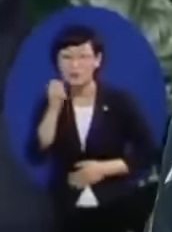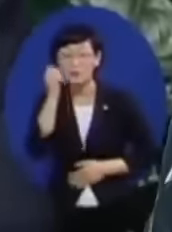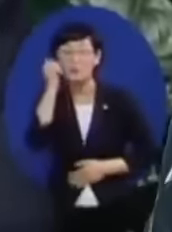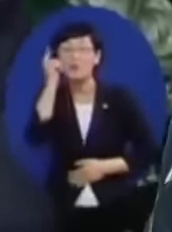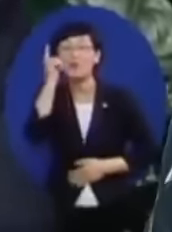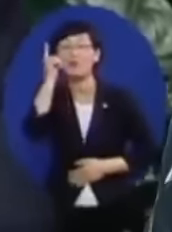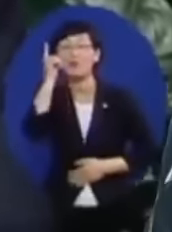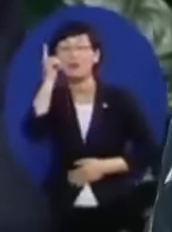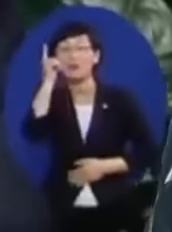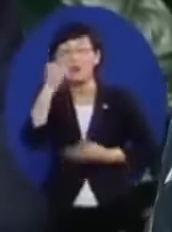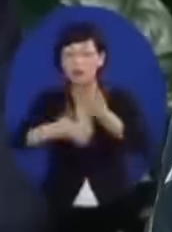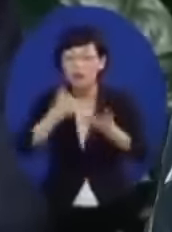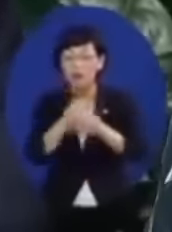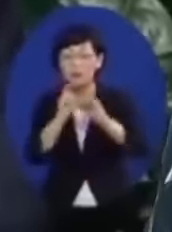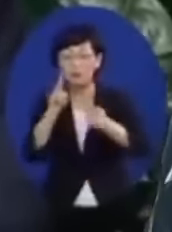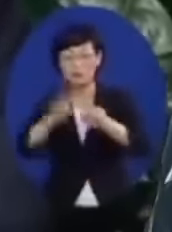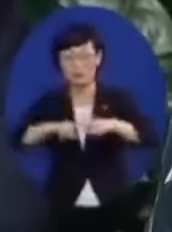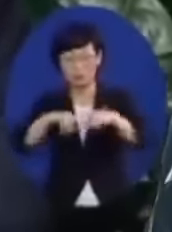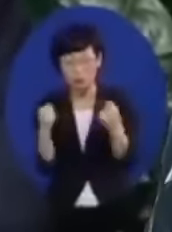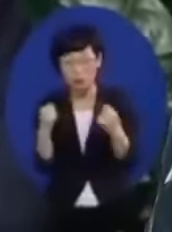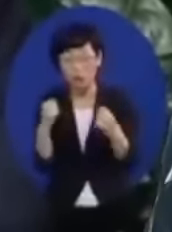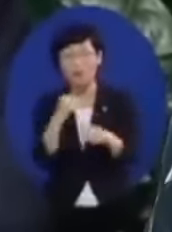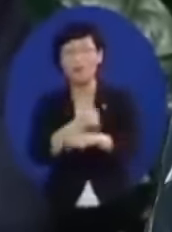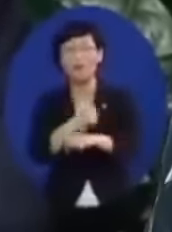깨닫고 말씀을 순종하고